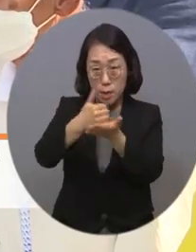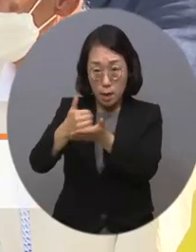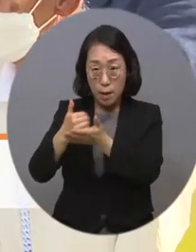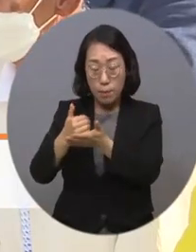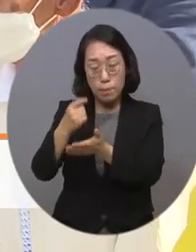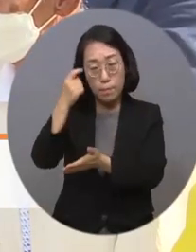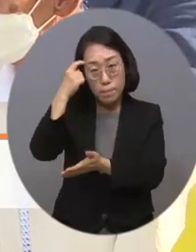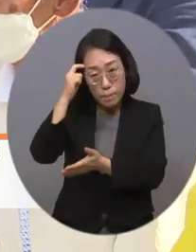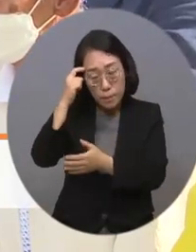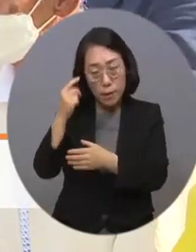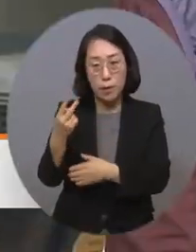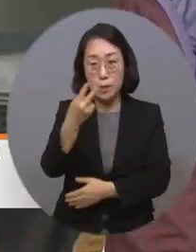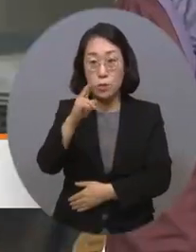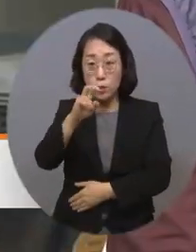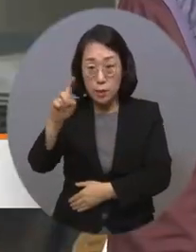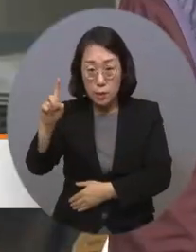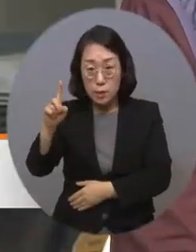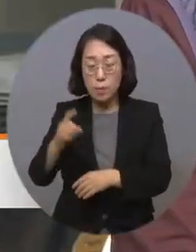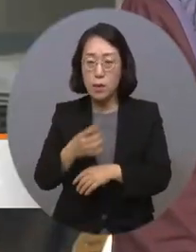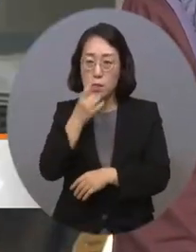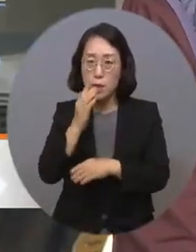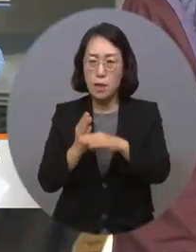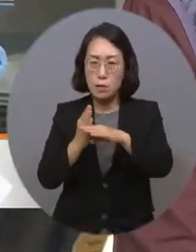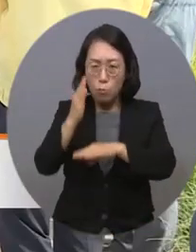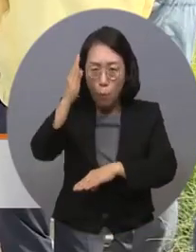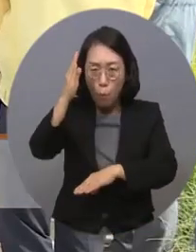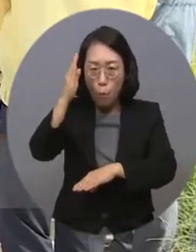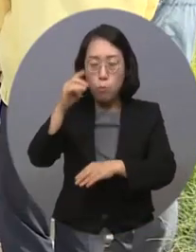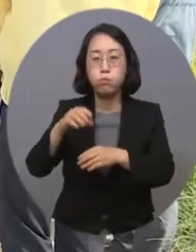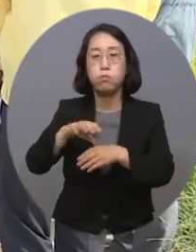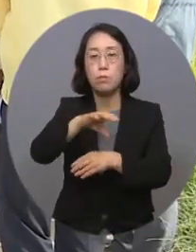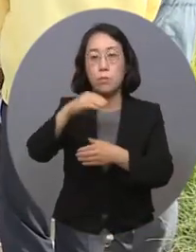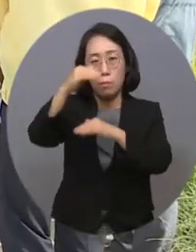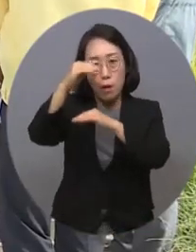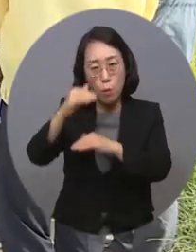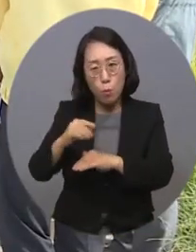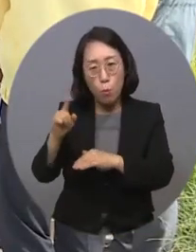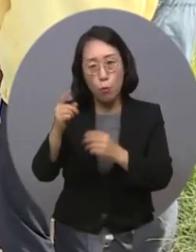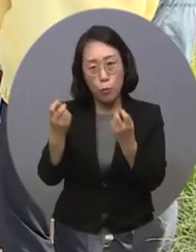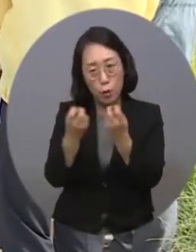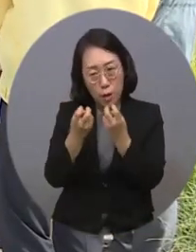2021년산 쌀 공급 과잉 예상 물량에 대한 건의서를 발표한 바 있습니다.